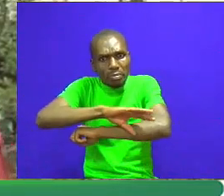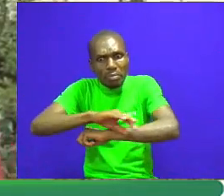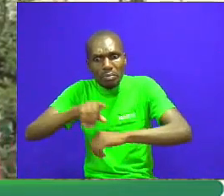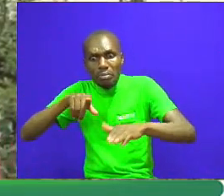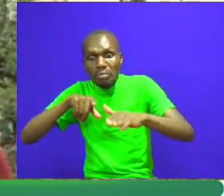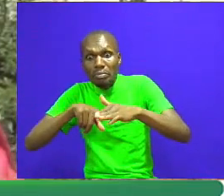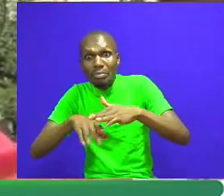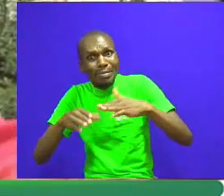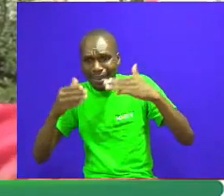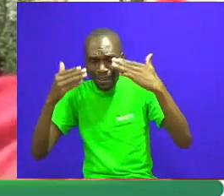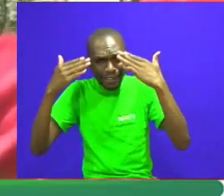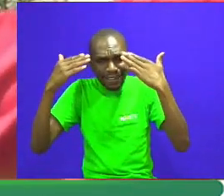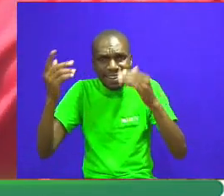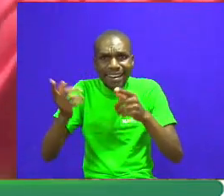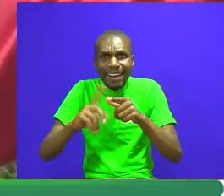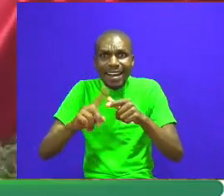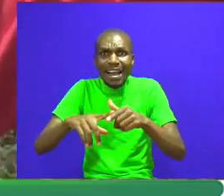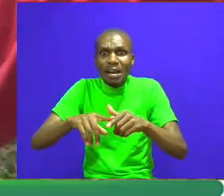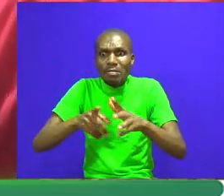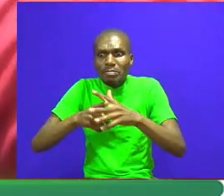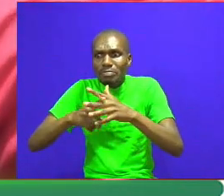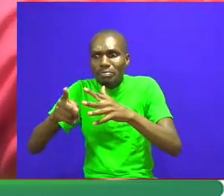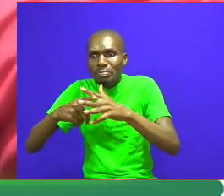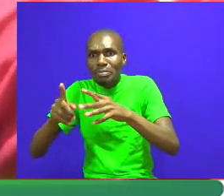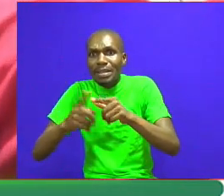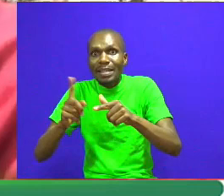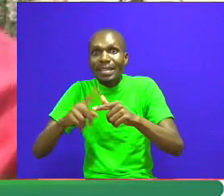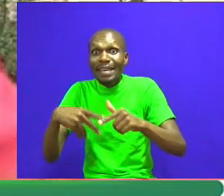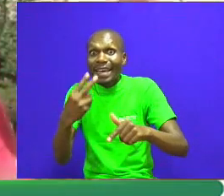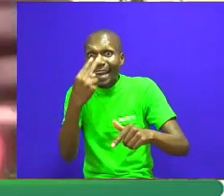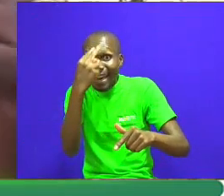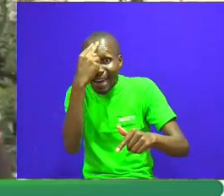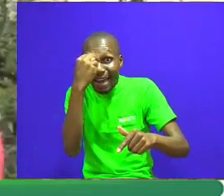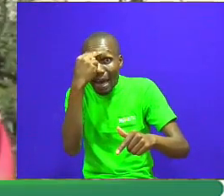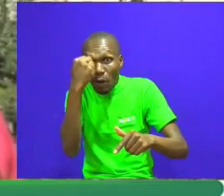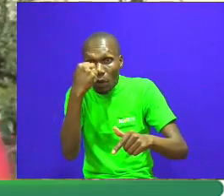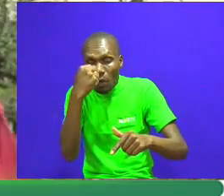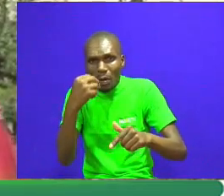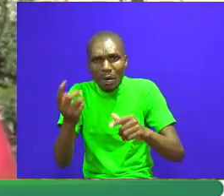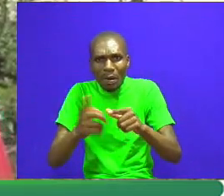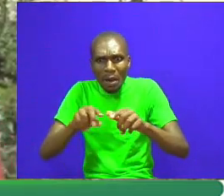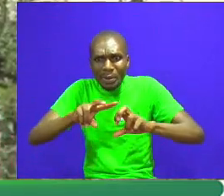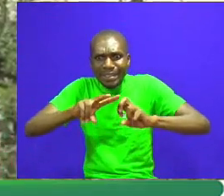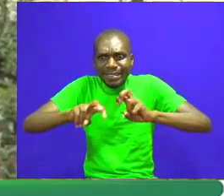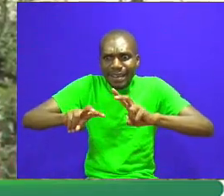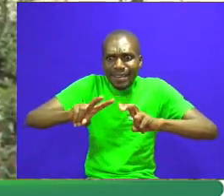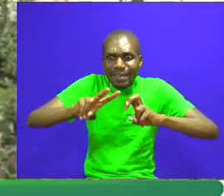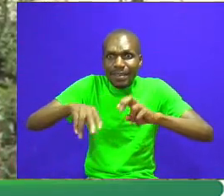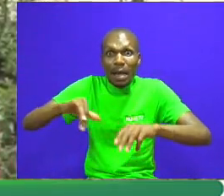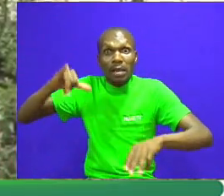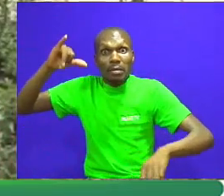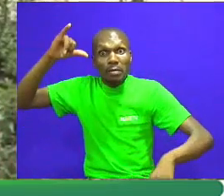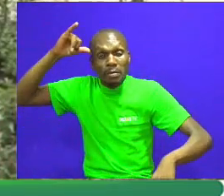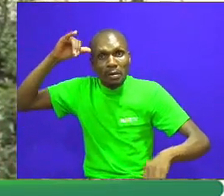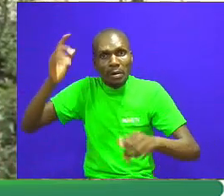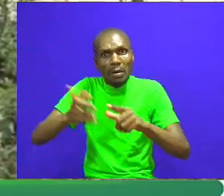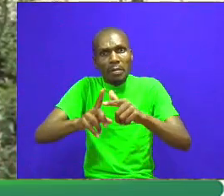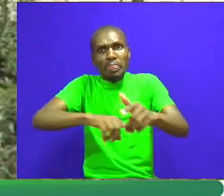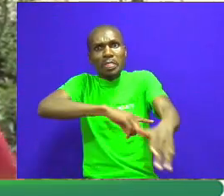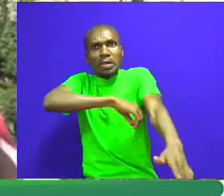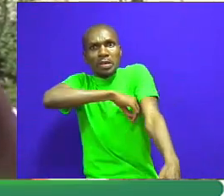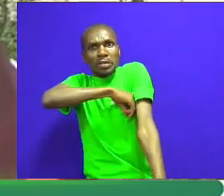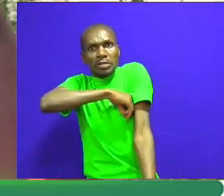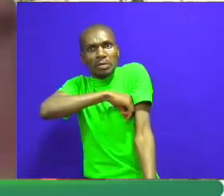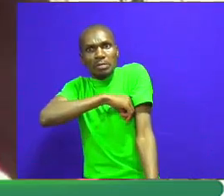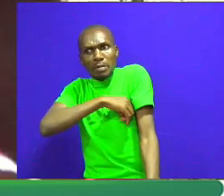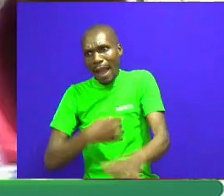Jeberung Forest, unapata imetokeleza imeenda Transmara hapa. Na tukitafuta ng'ombe, chivu wetu anatuambia kama